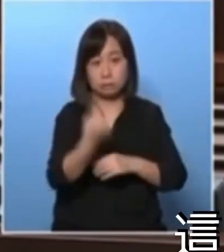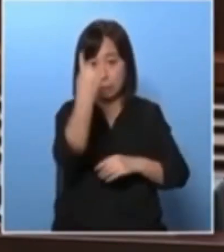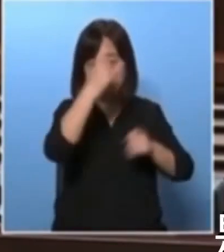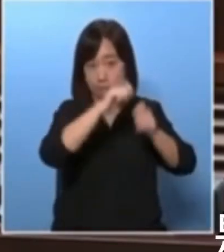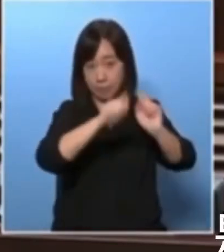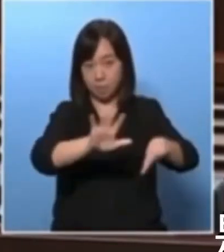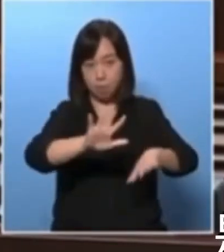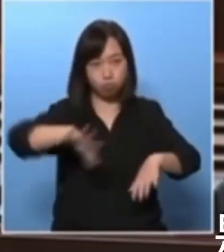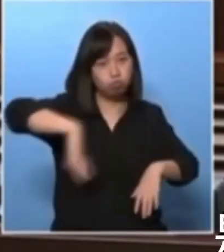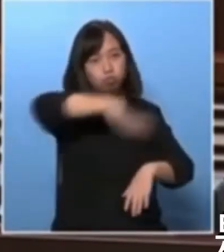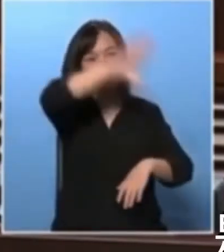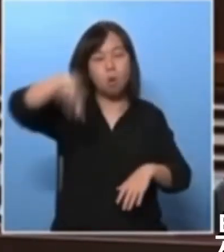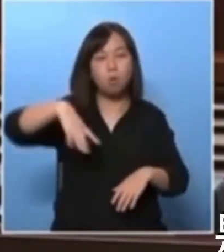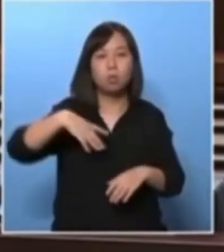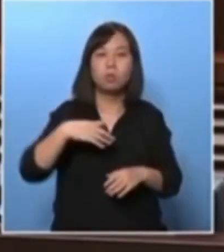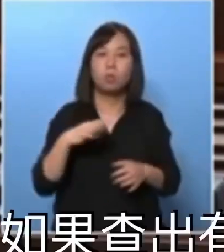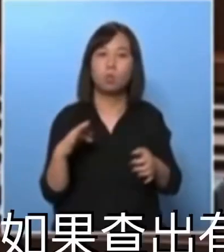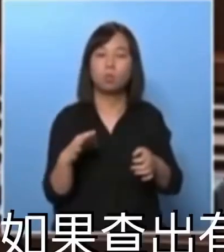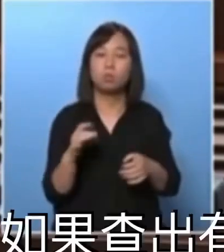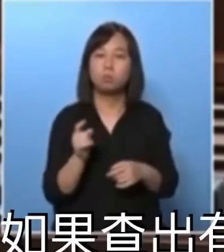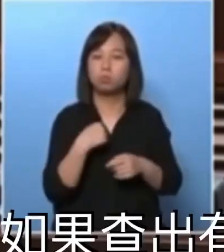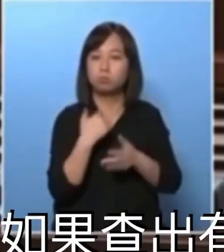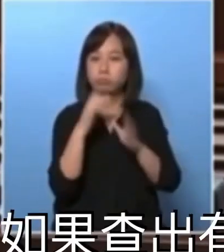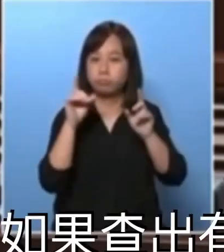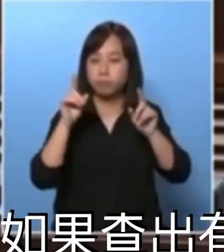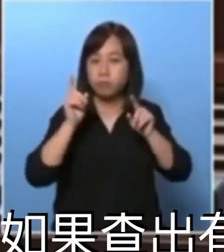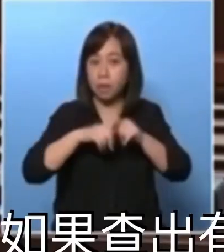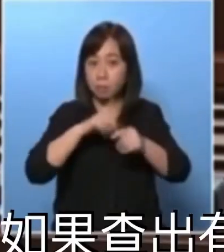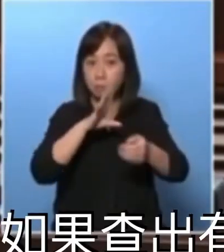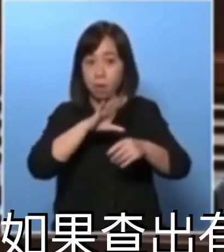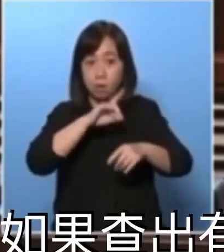是一个人问题啊，是所有人都要涉事，如果有问题全部都要炒。